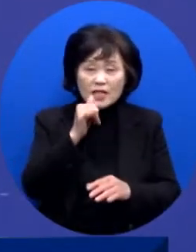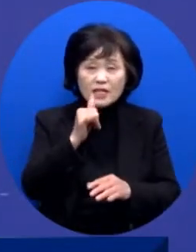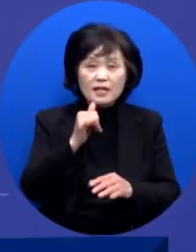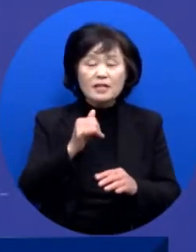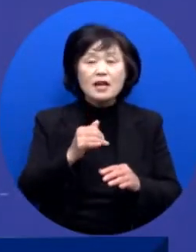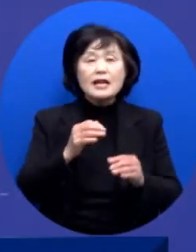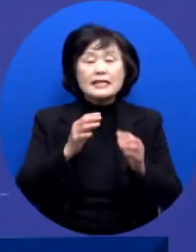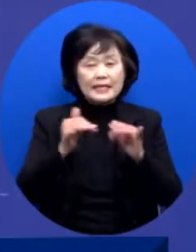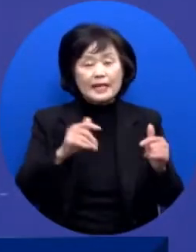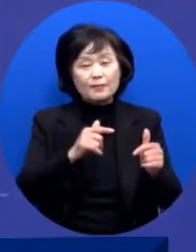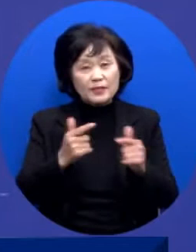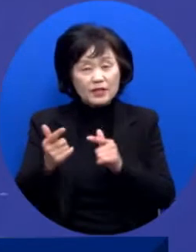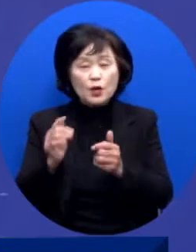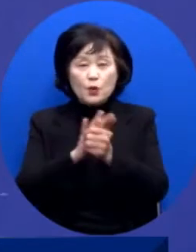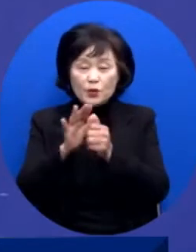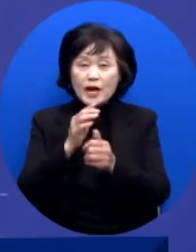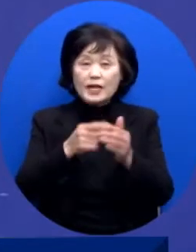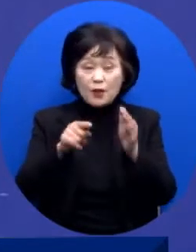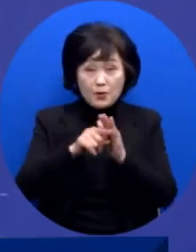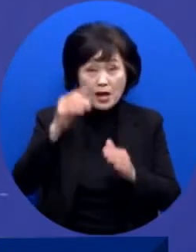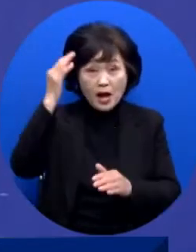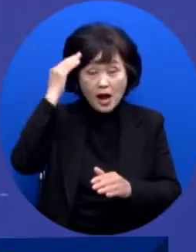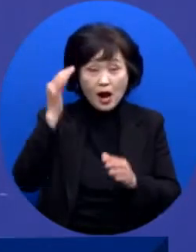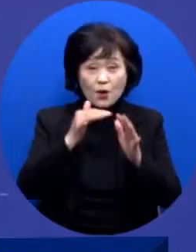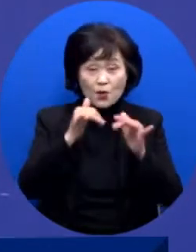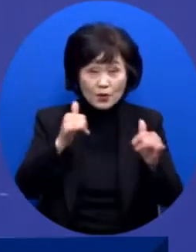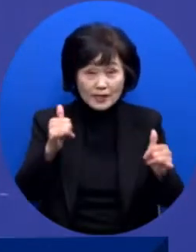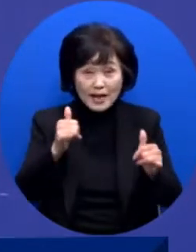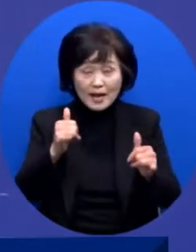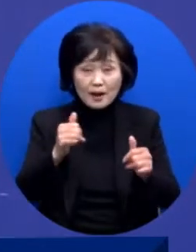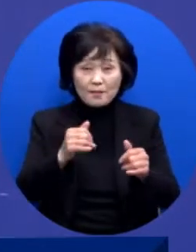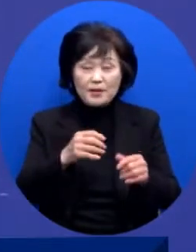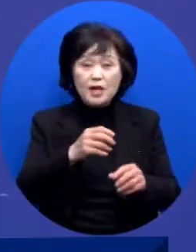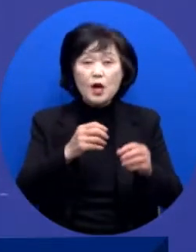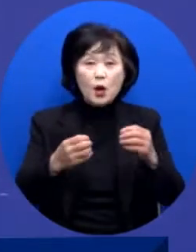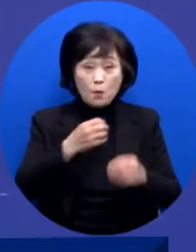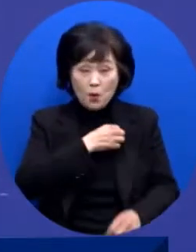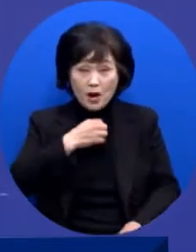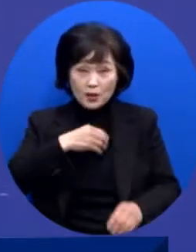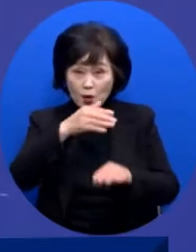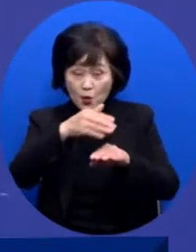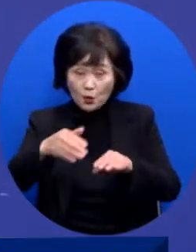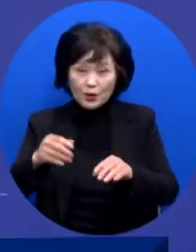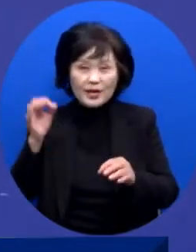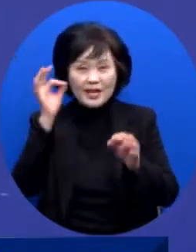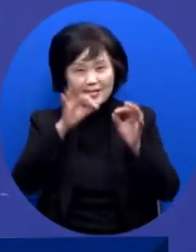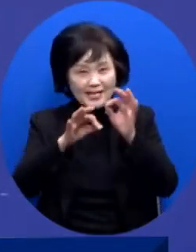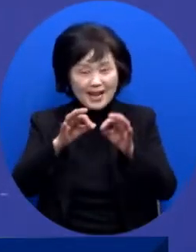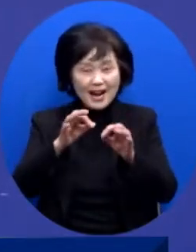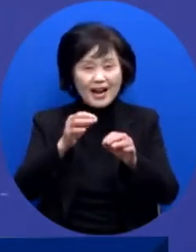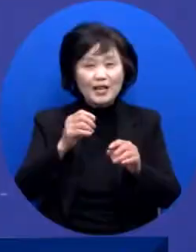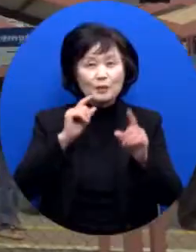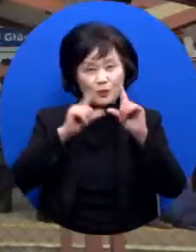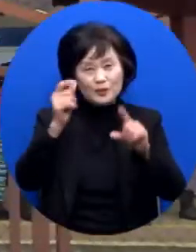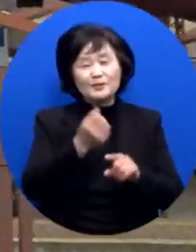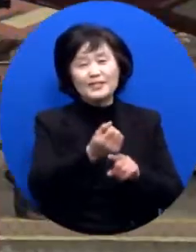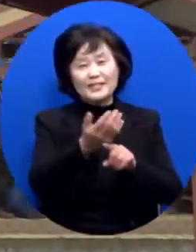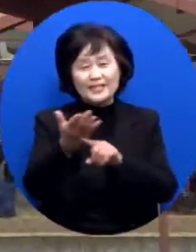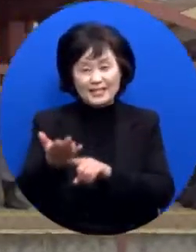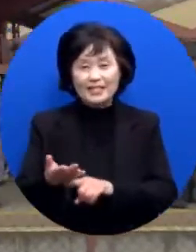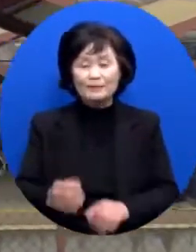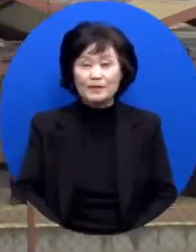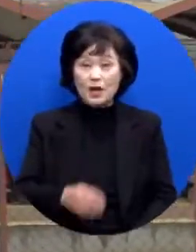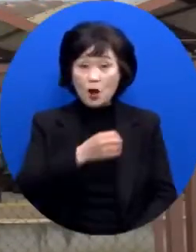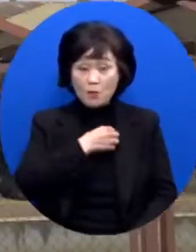위로하기 위해 국내 한 찬양 사역자가 폴란드 국경지대를 찾아가 화제인데요. 이현지 기자입니다.